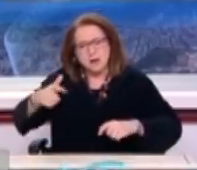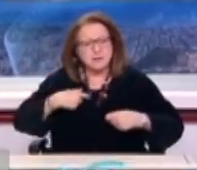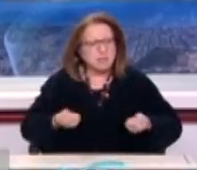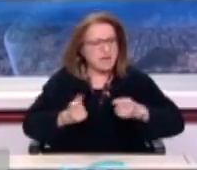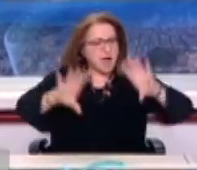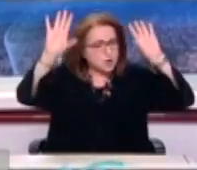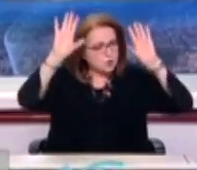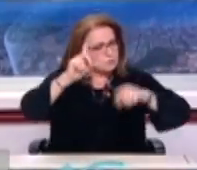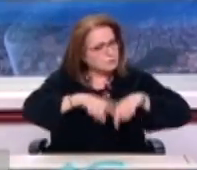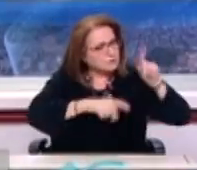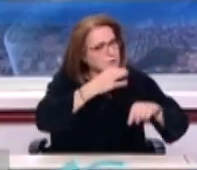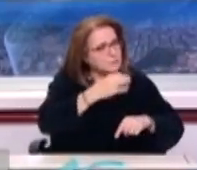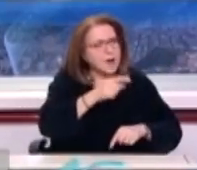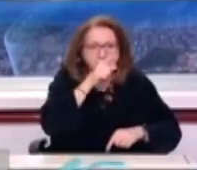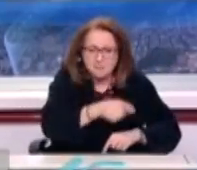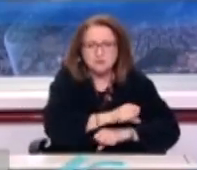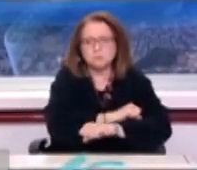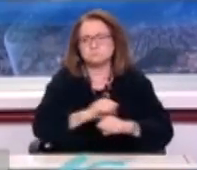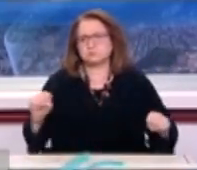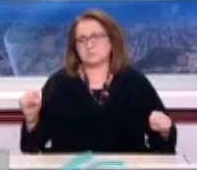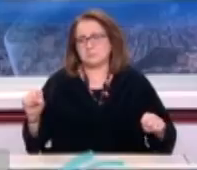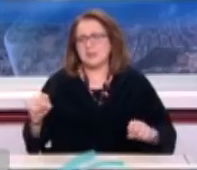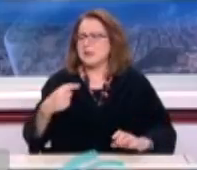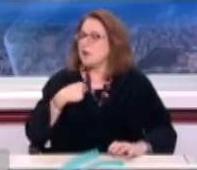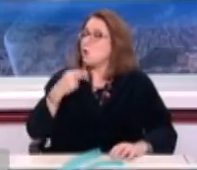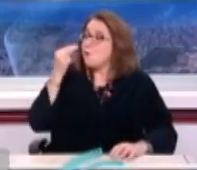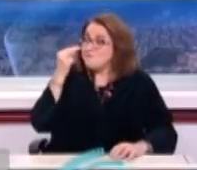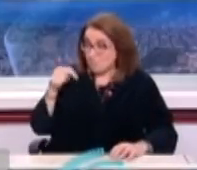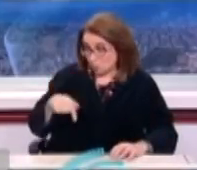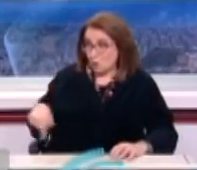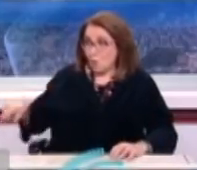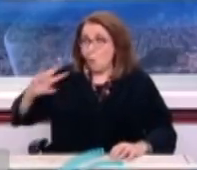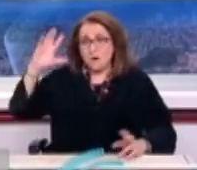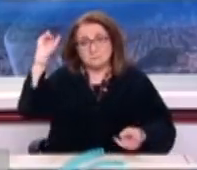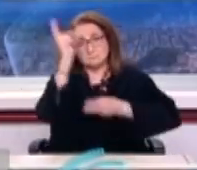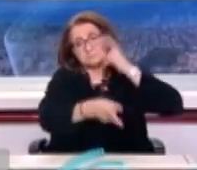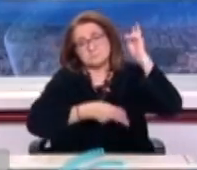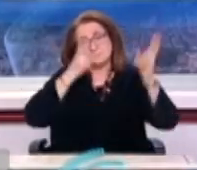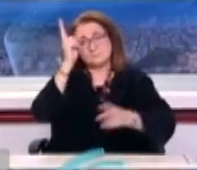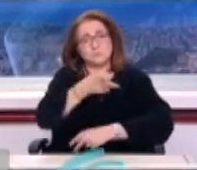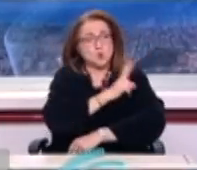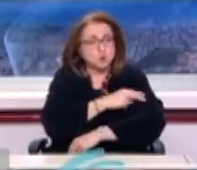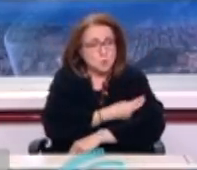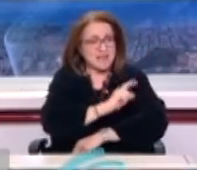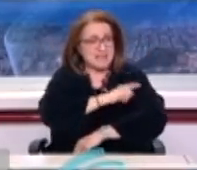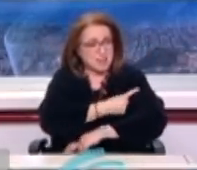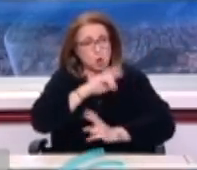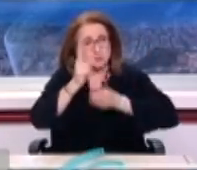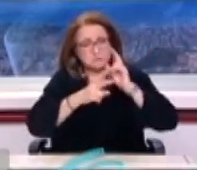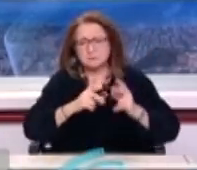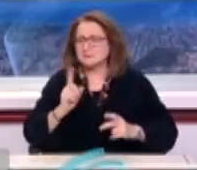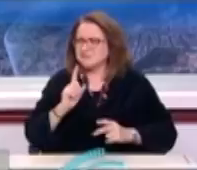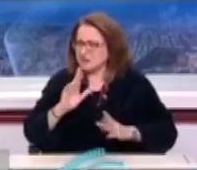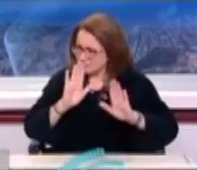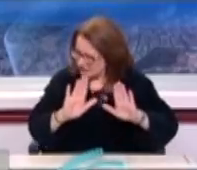σημαντικό. Όλοι βρίσκουν μια ευκαιρία να καταγγέλνουν το σύστημα υγείας. Καλό θα ήταν να σκέφτονται τις ευθύνες τους και να βοηθούν τον κόσμο παρά